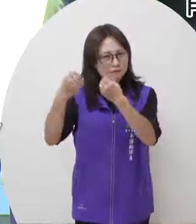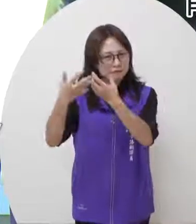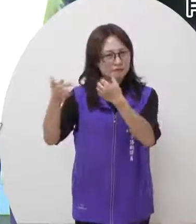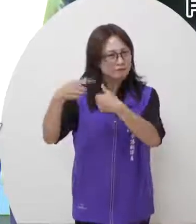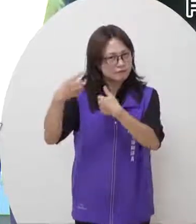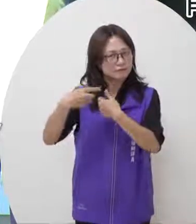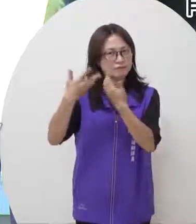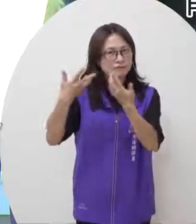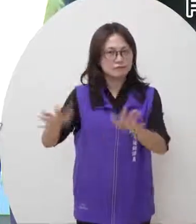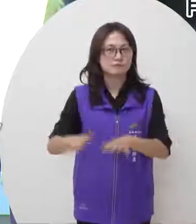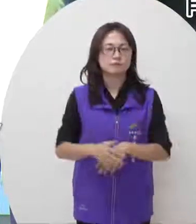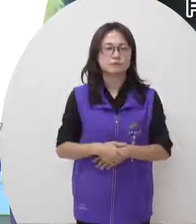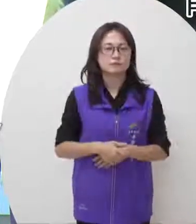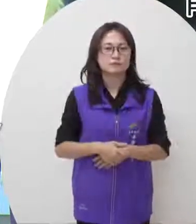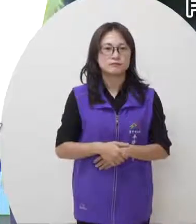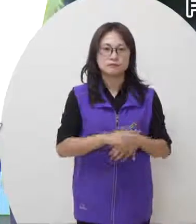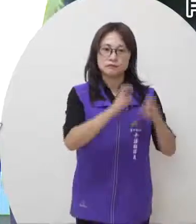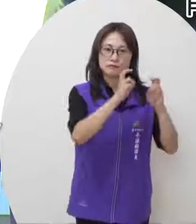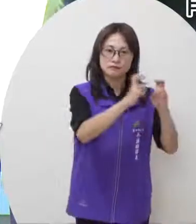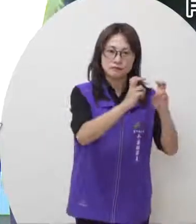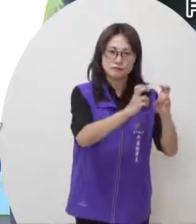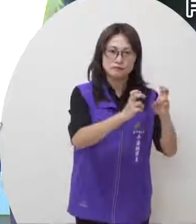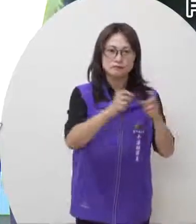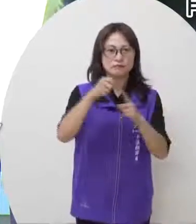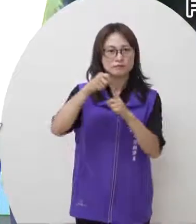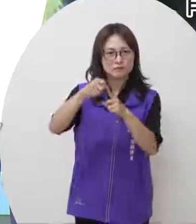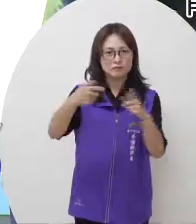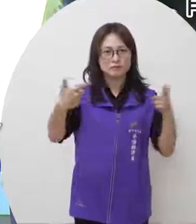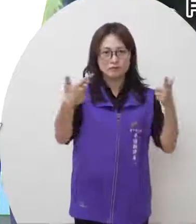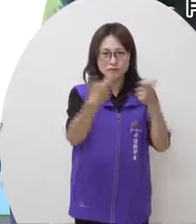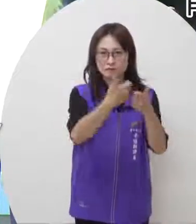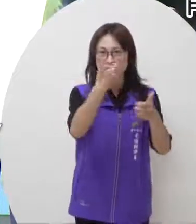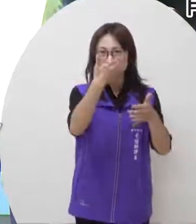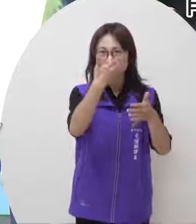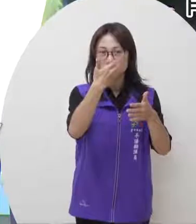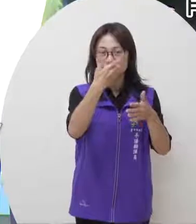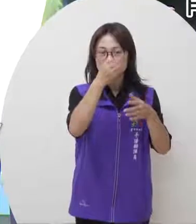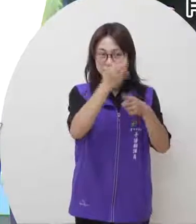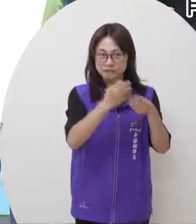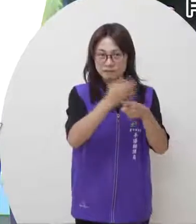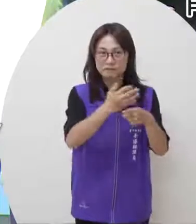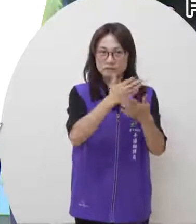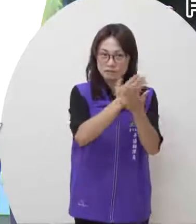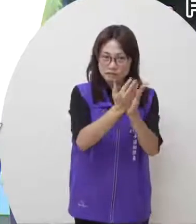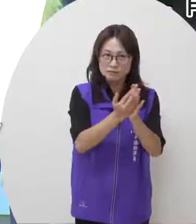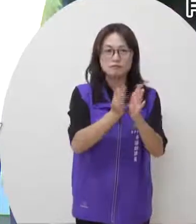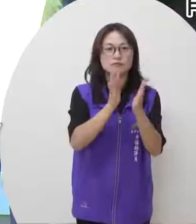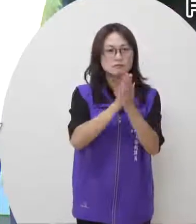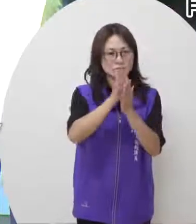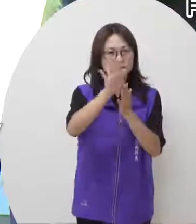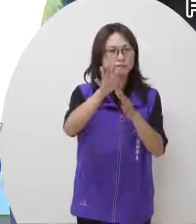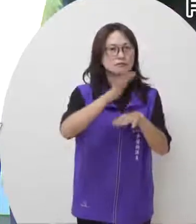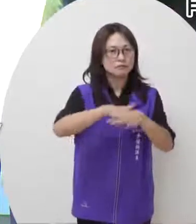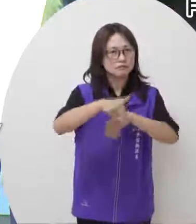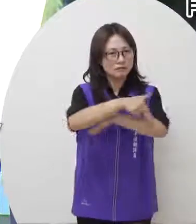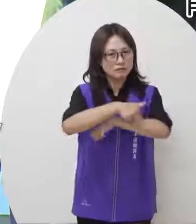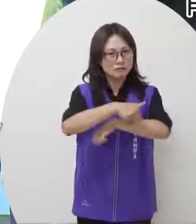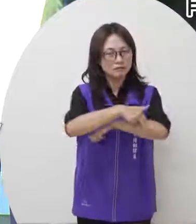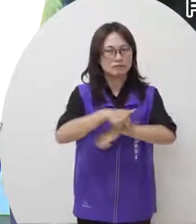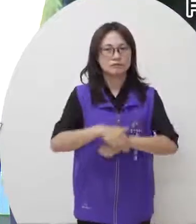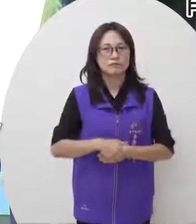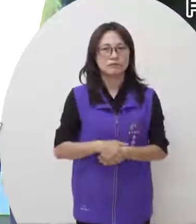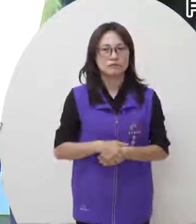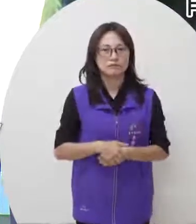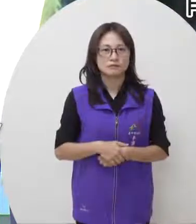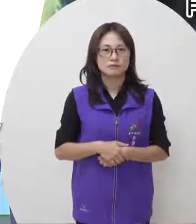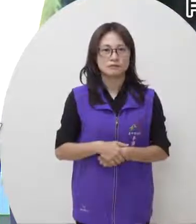运即将通车，怎么透过这些公车的优惠政策在未来跟捷运来做搭配，那适度性的我们也在